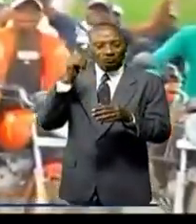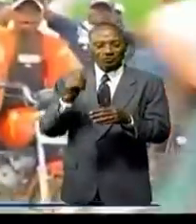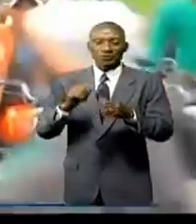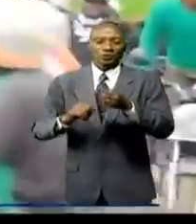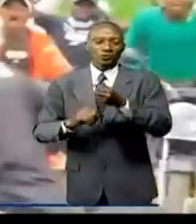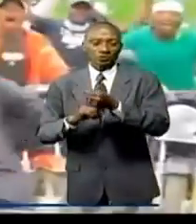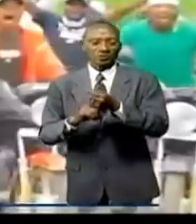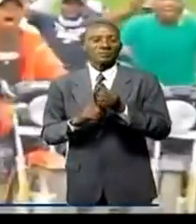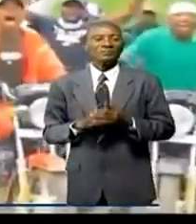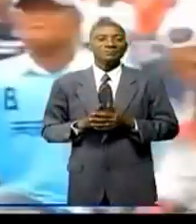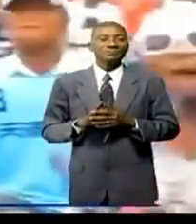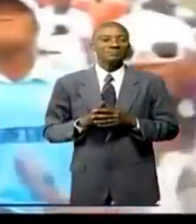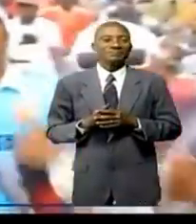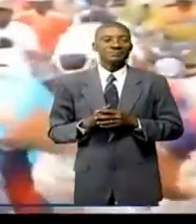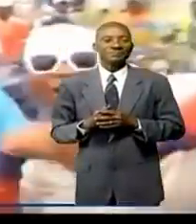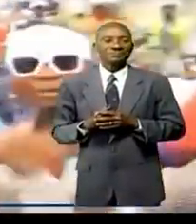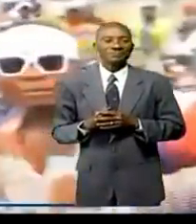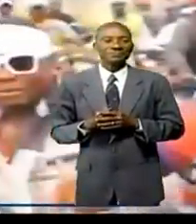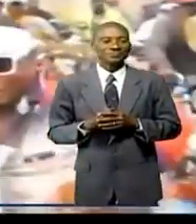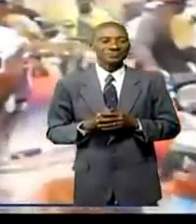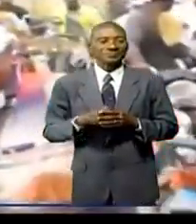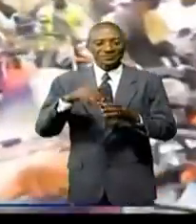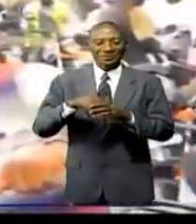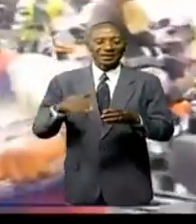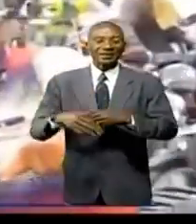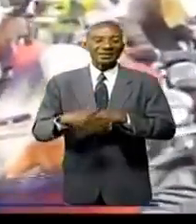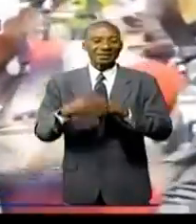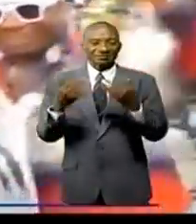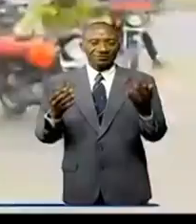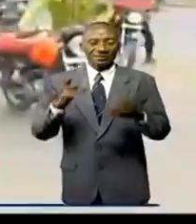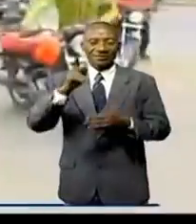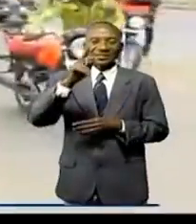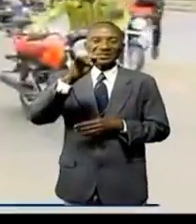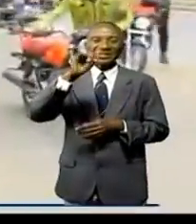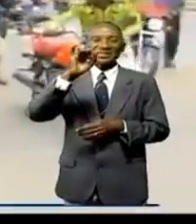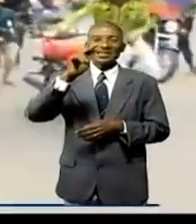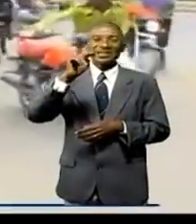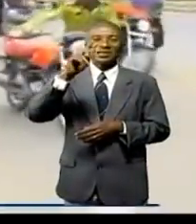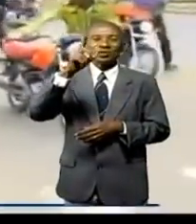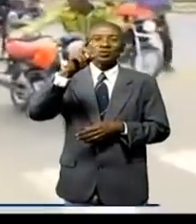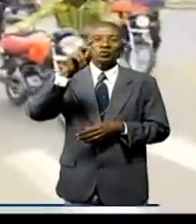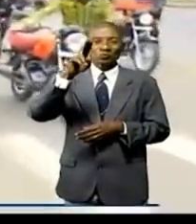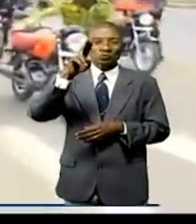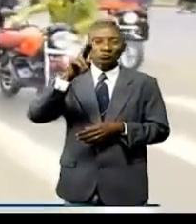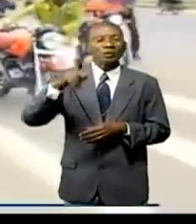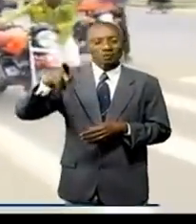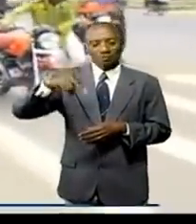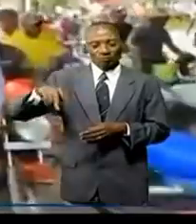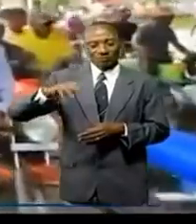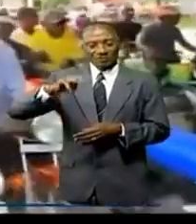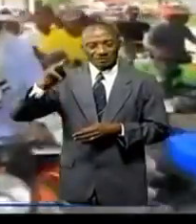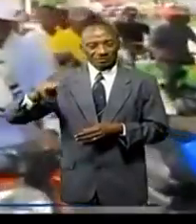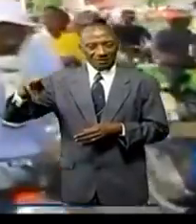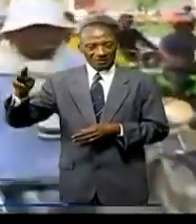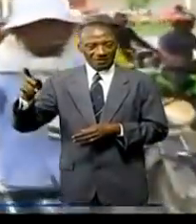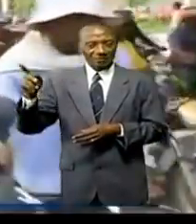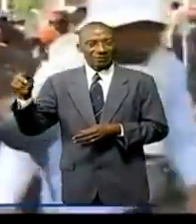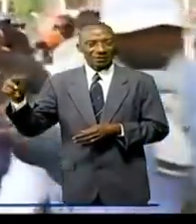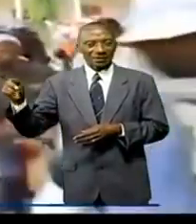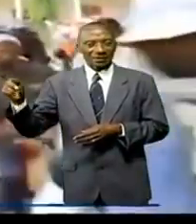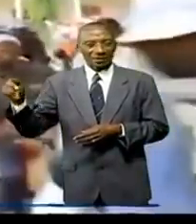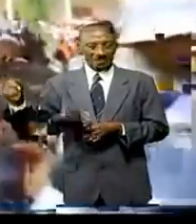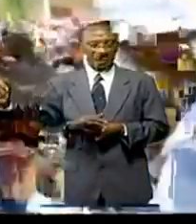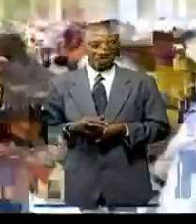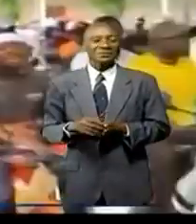C'était plusieurs centaines dans les grandes artères de la ville de Kindu, province du Maniema, avant d'obtenir un appui d'une foule de la population